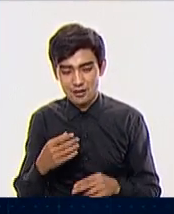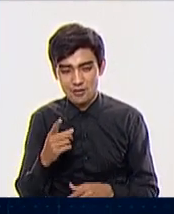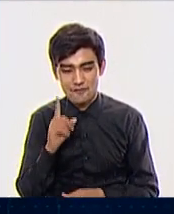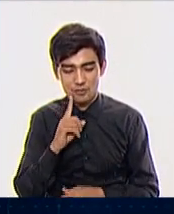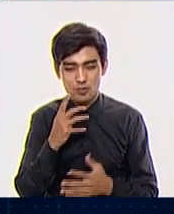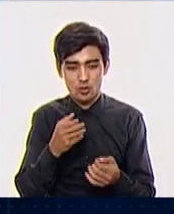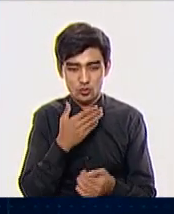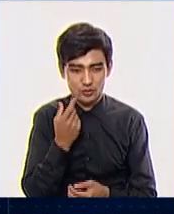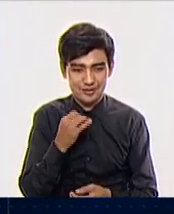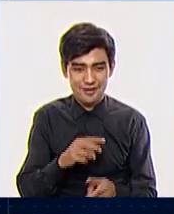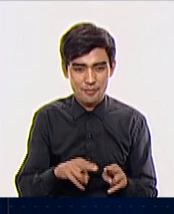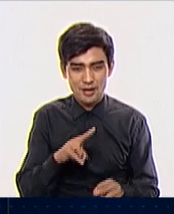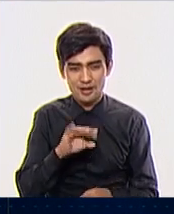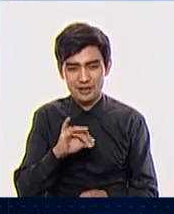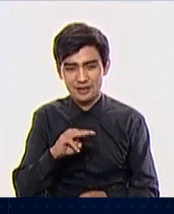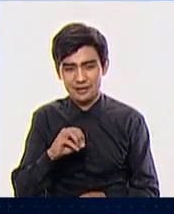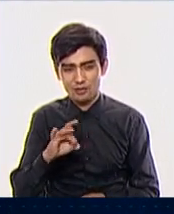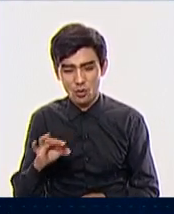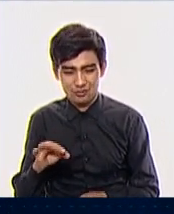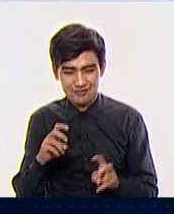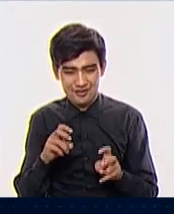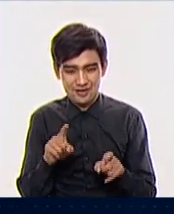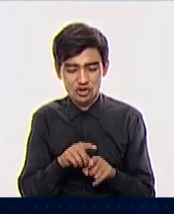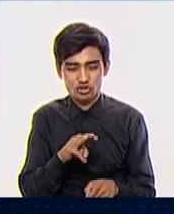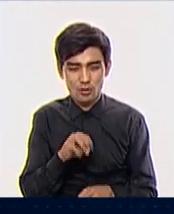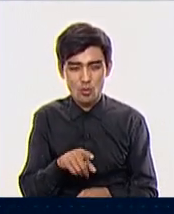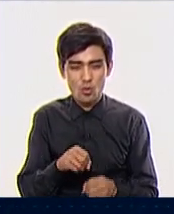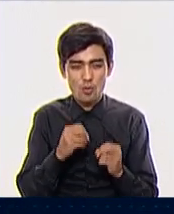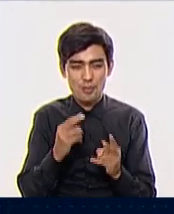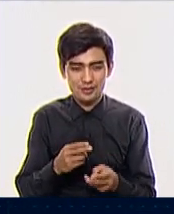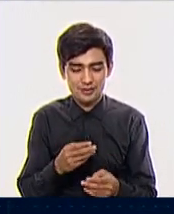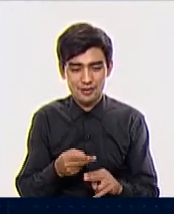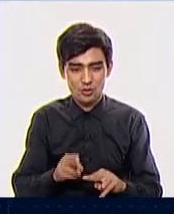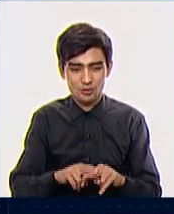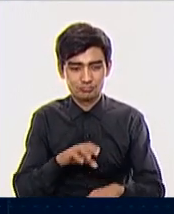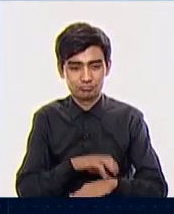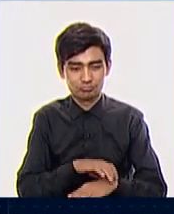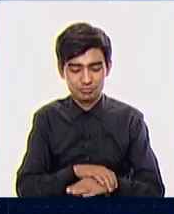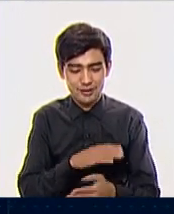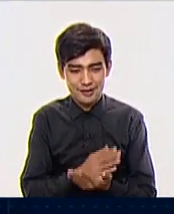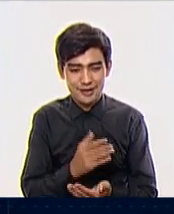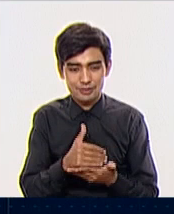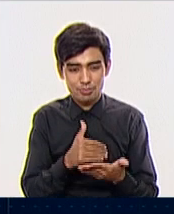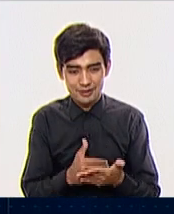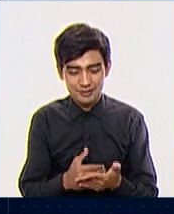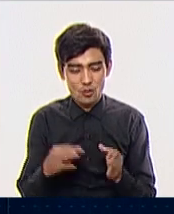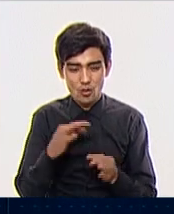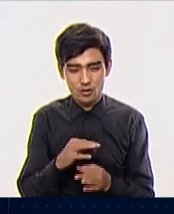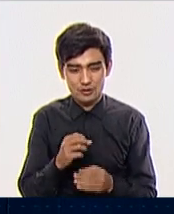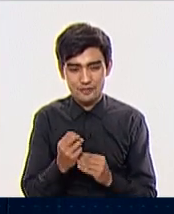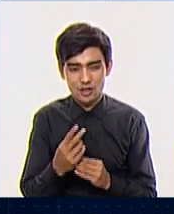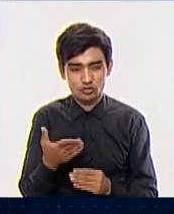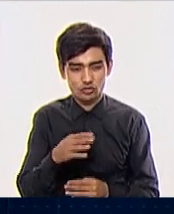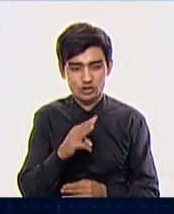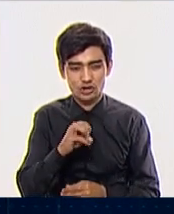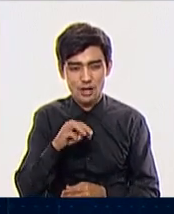получил. Соответствующую литеру присваивают только тем штаммам, опасность которых доказана. Всего же в списке для мониторинга 12